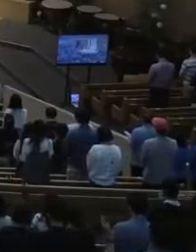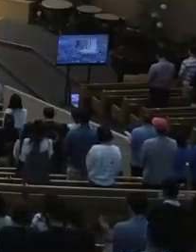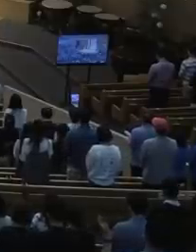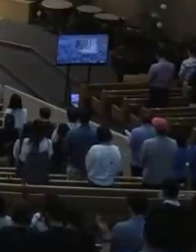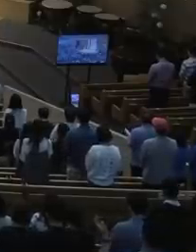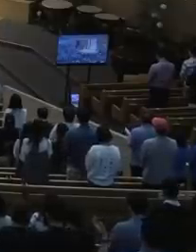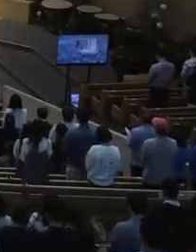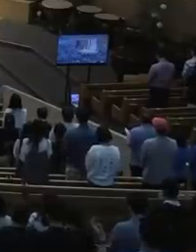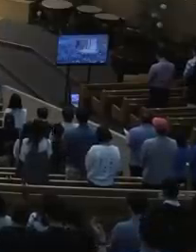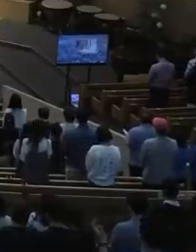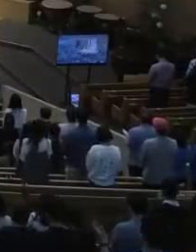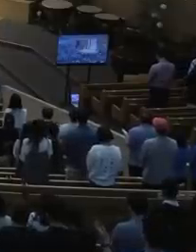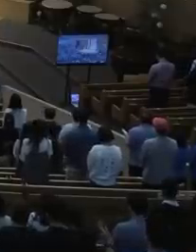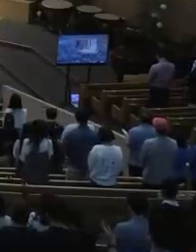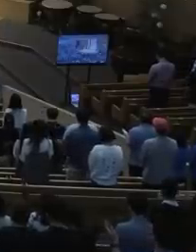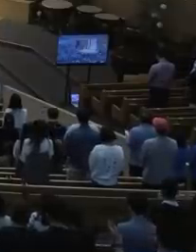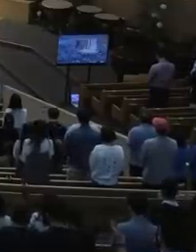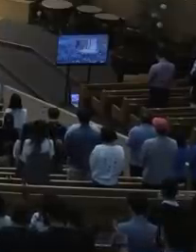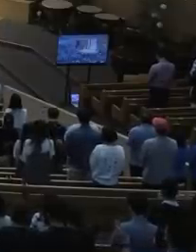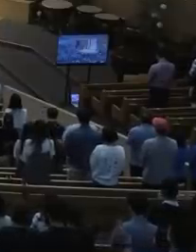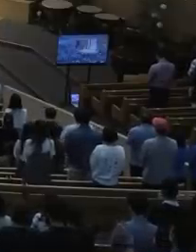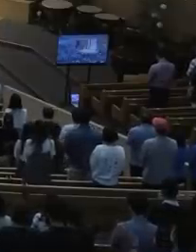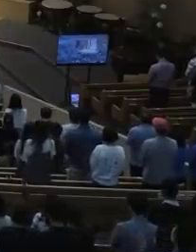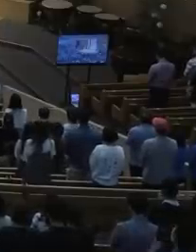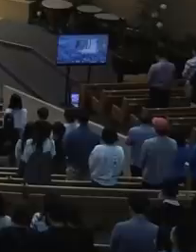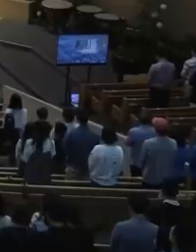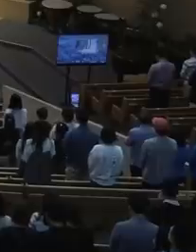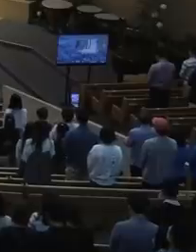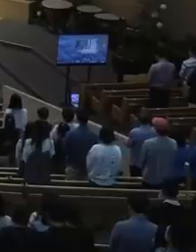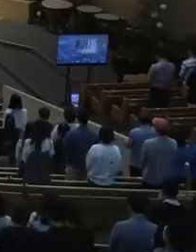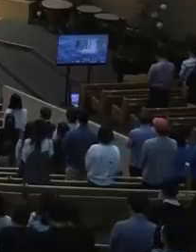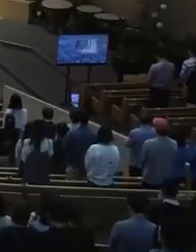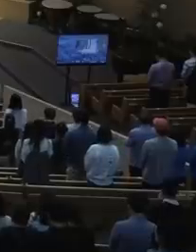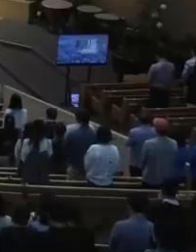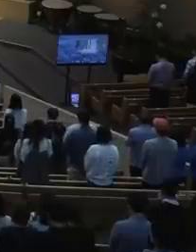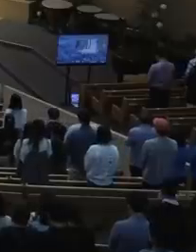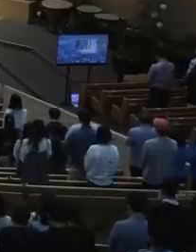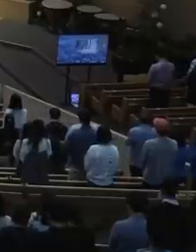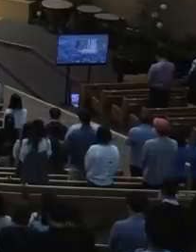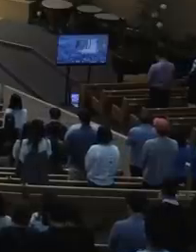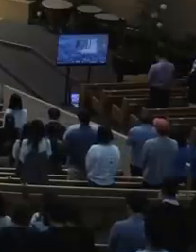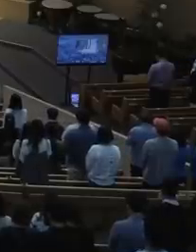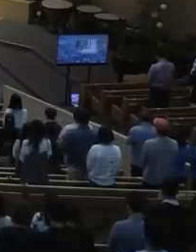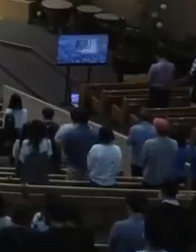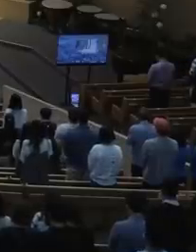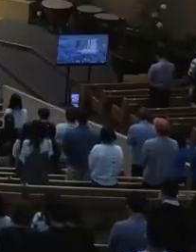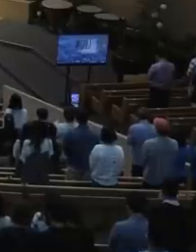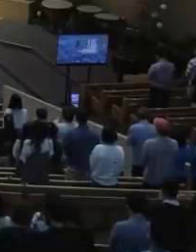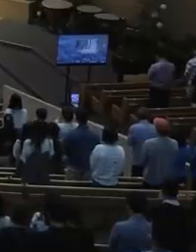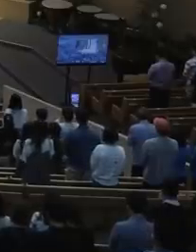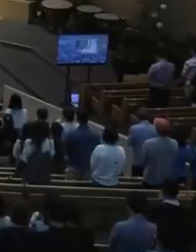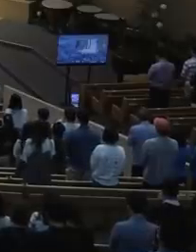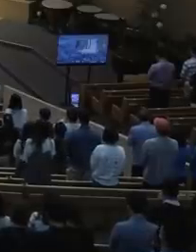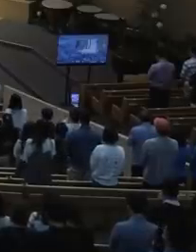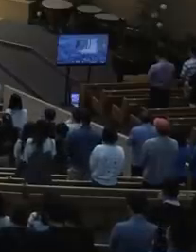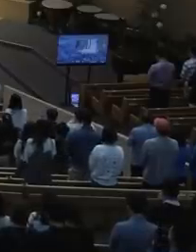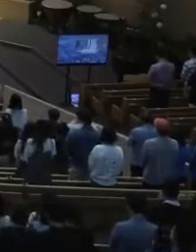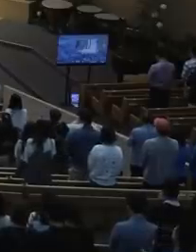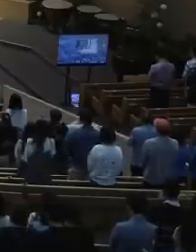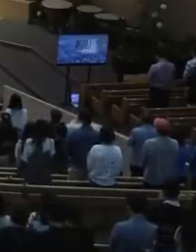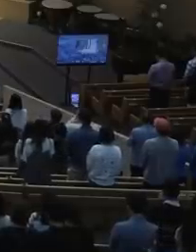그런 후 광야 곧 권해주는 발바닥 사랑 아 사랑 너니까 안녕하세요